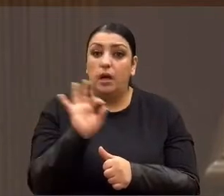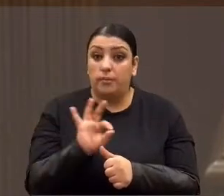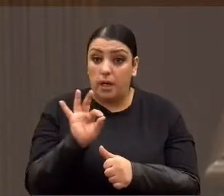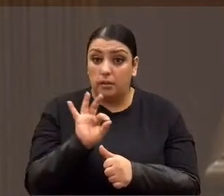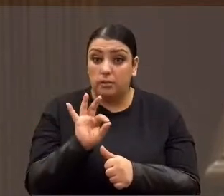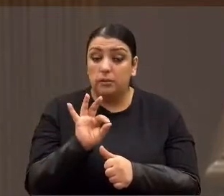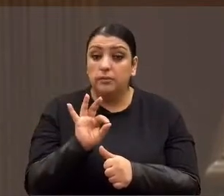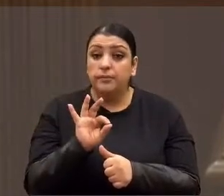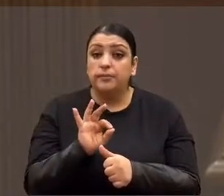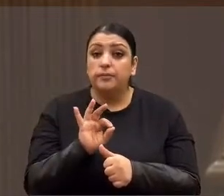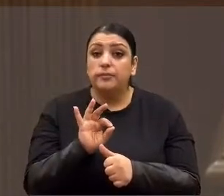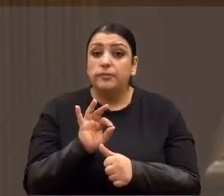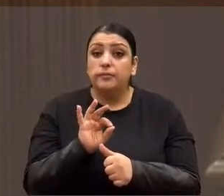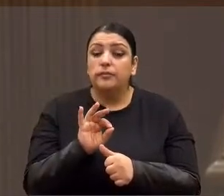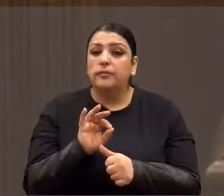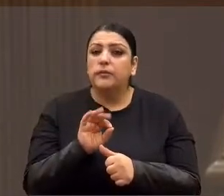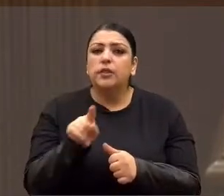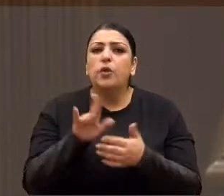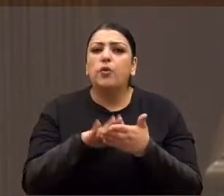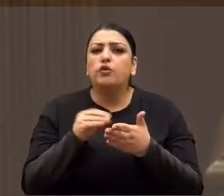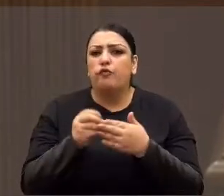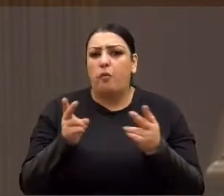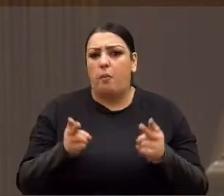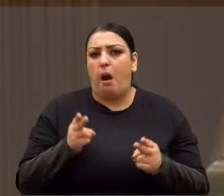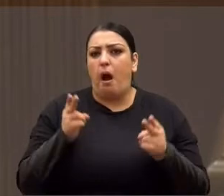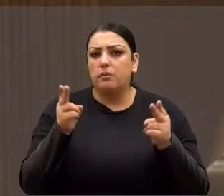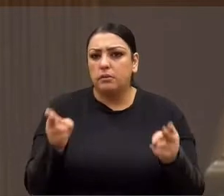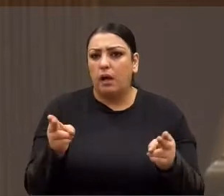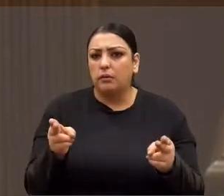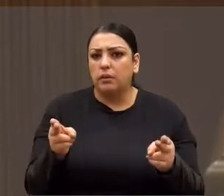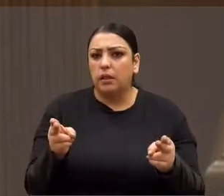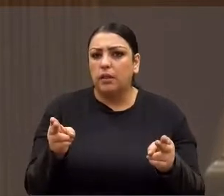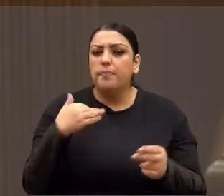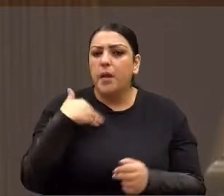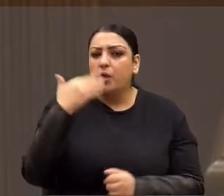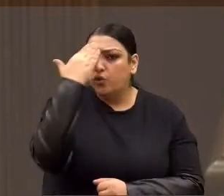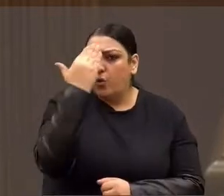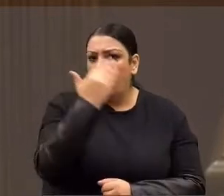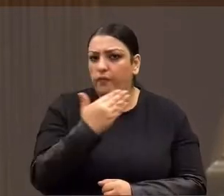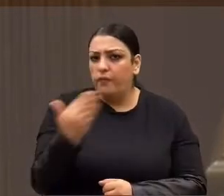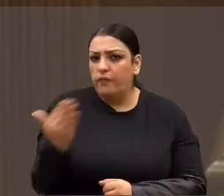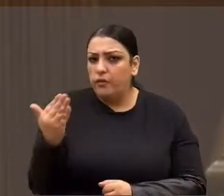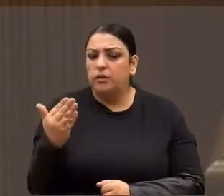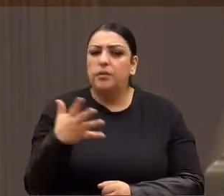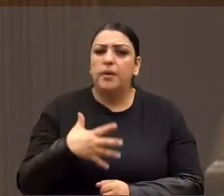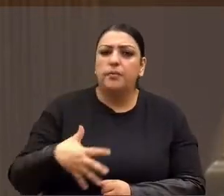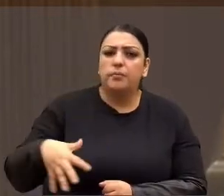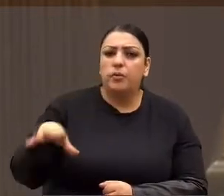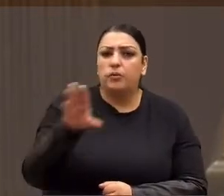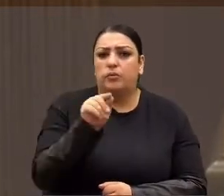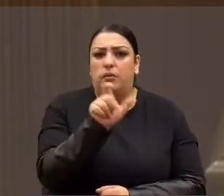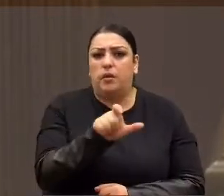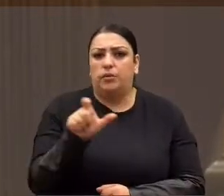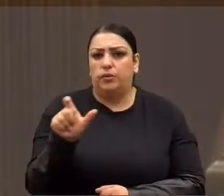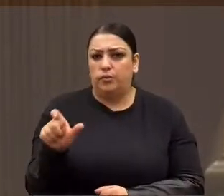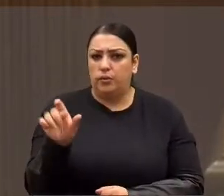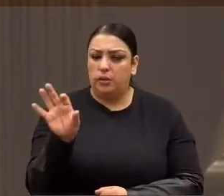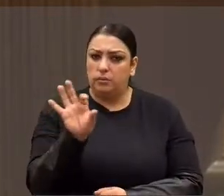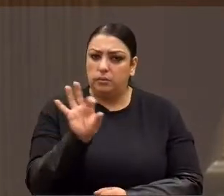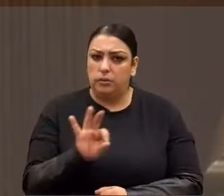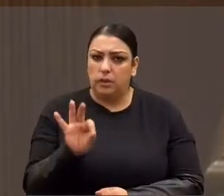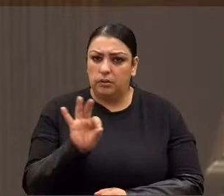ոչ միայն հանցանք է ժողովրդի նկատմամբ, մեր ժողովրդի նկատմամբ, այլ ողջ մարդկության